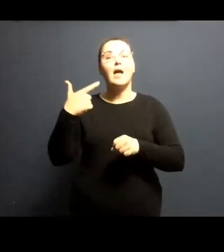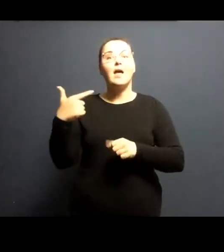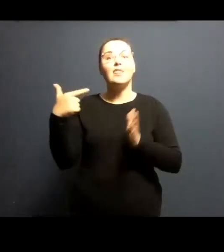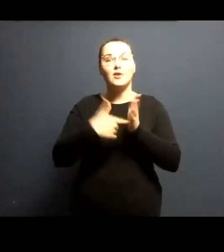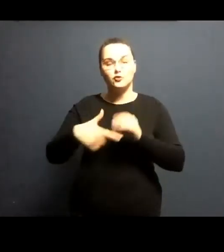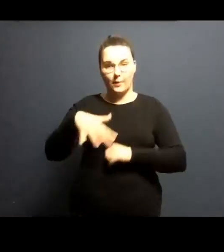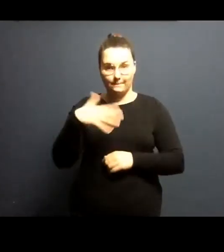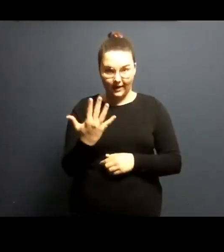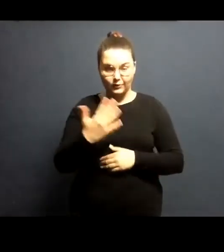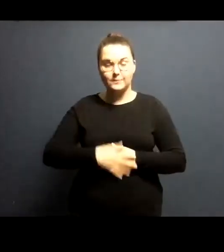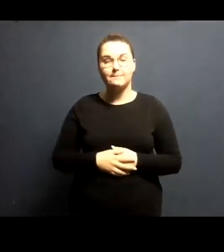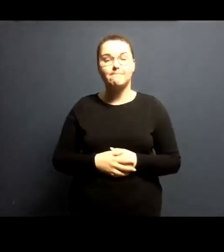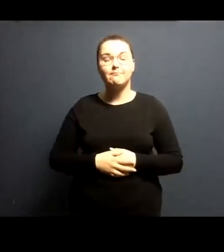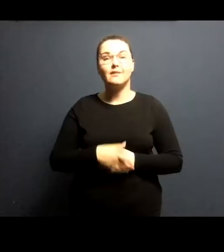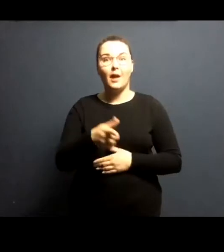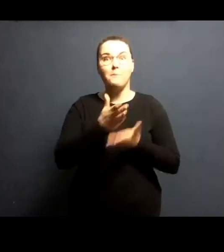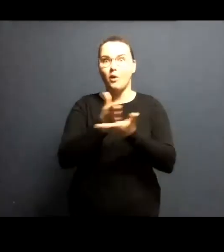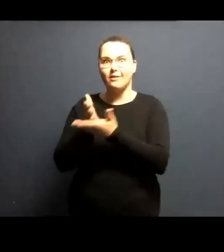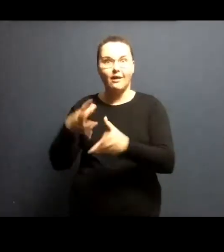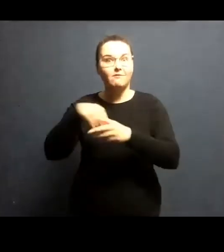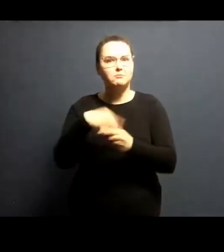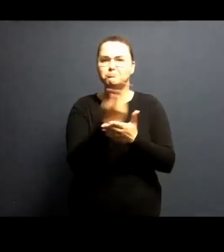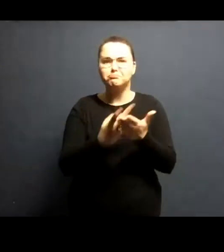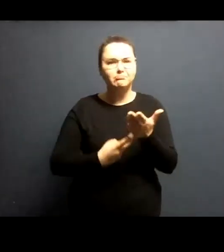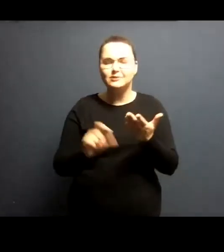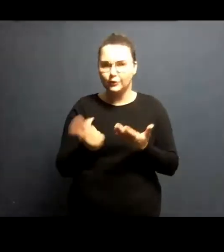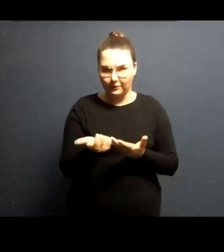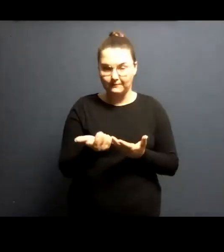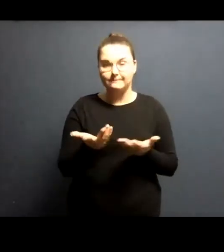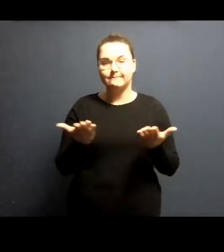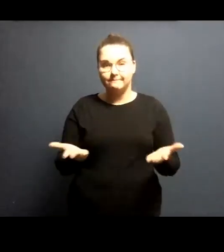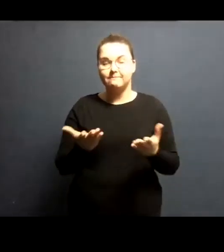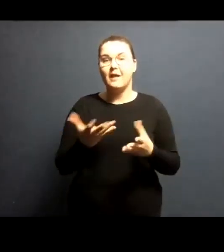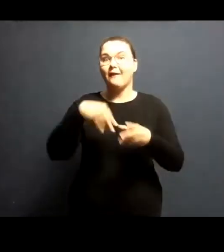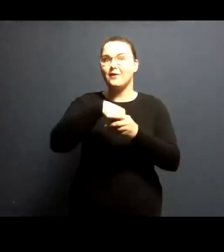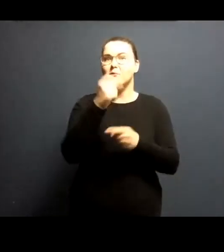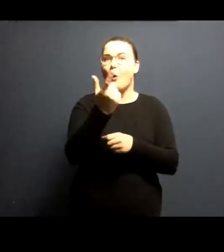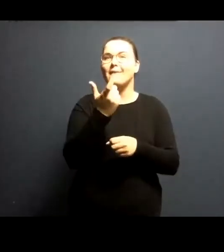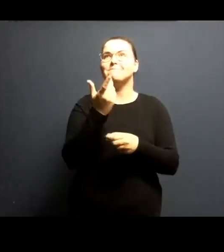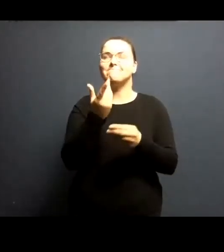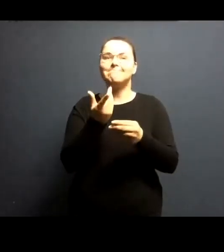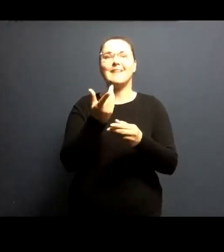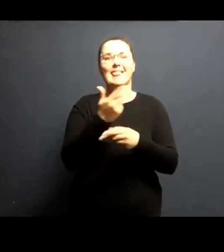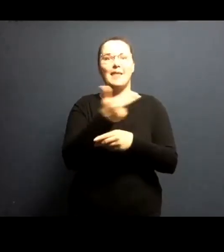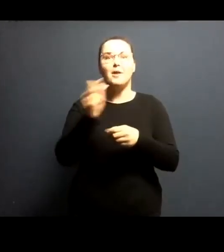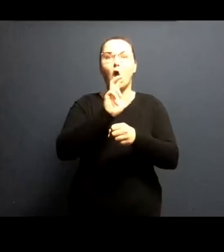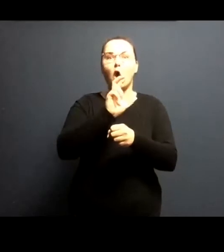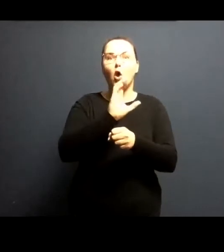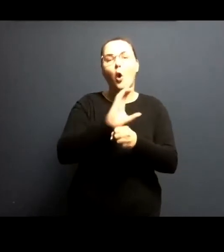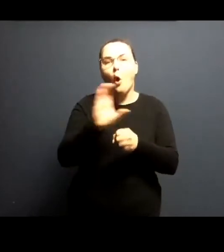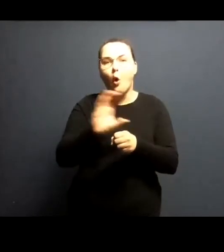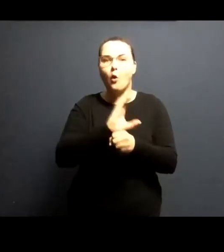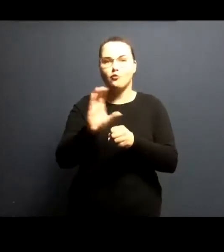których, jak Państwo możecie przeczytać, istnieje taki coaching seksualny, namawiający akurat